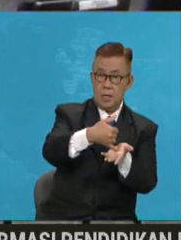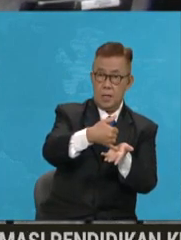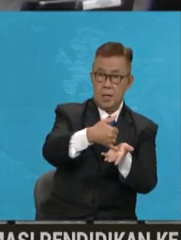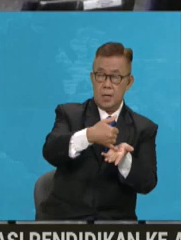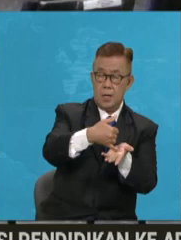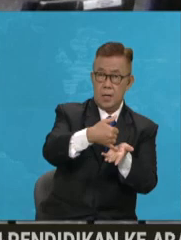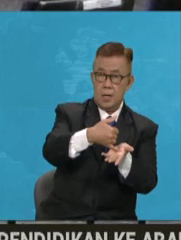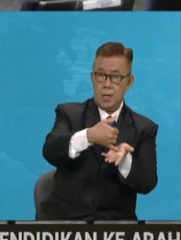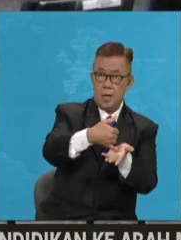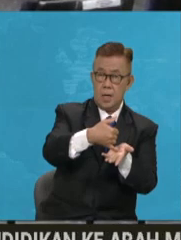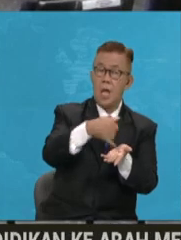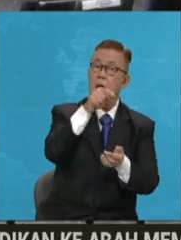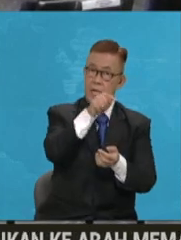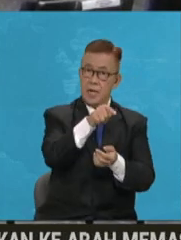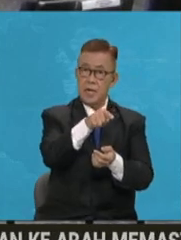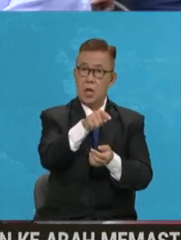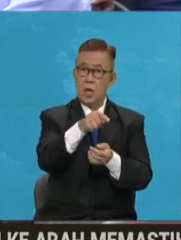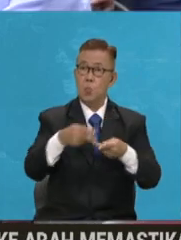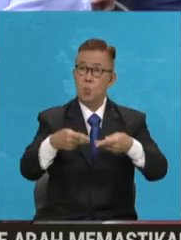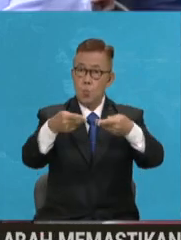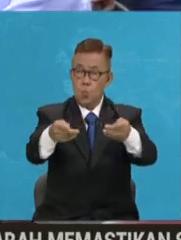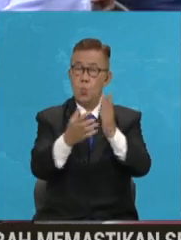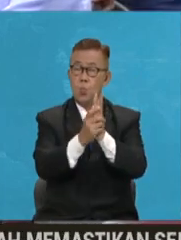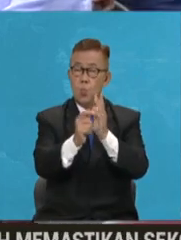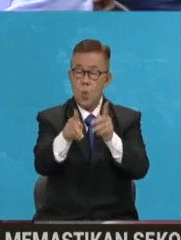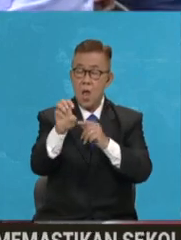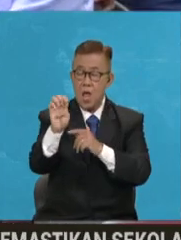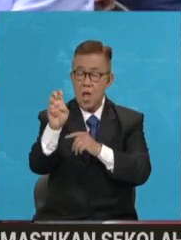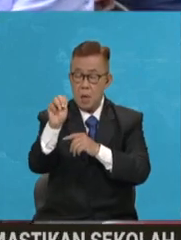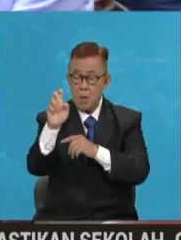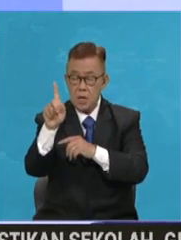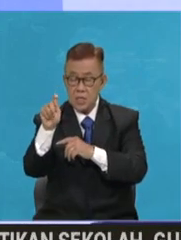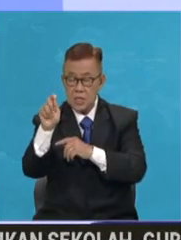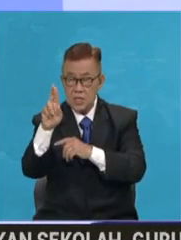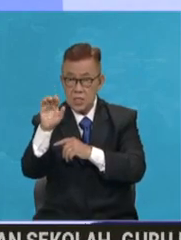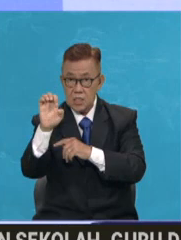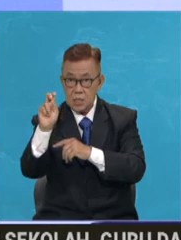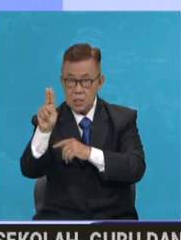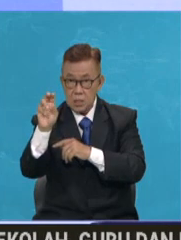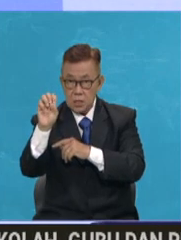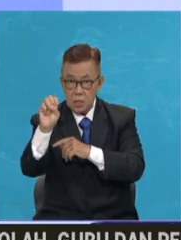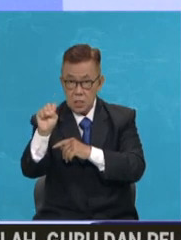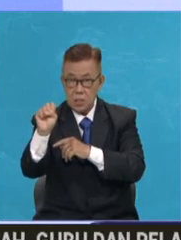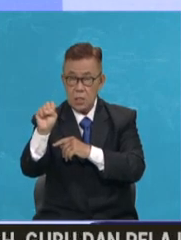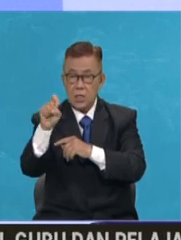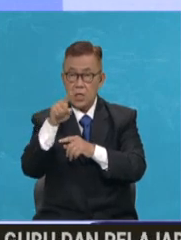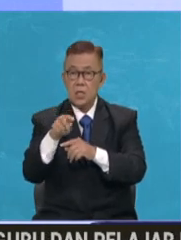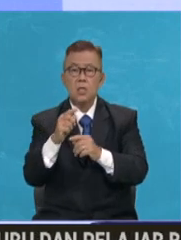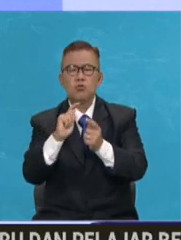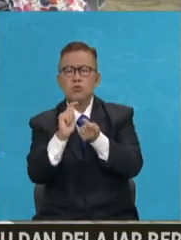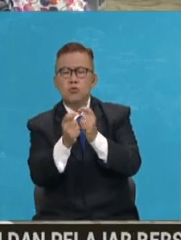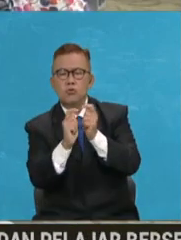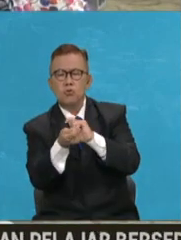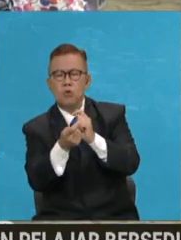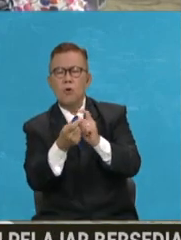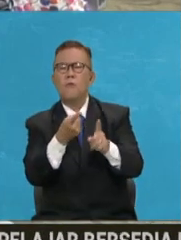Pendidikan bengkel yang disampaikan oleh prof Dylan William pakar pendidikan dalam bidang penilaian formatif